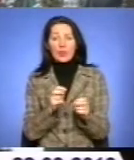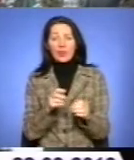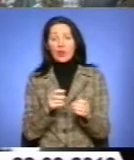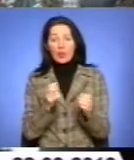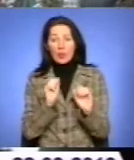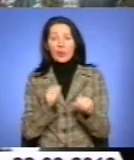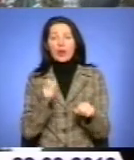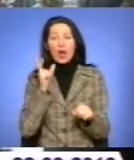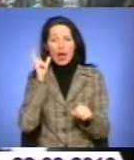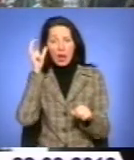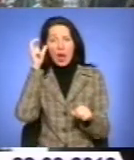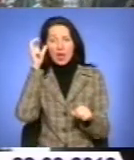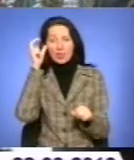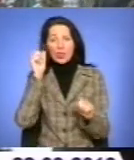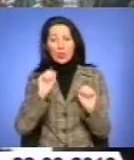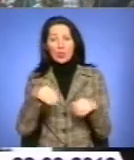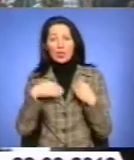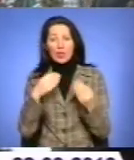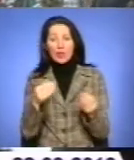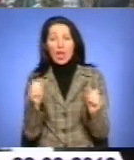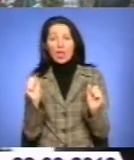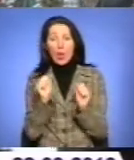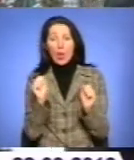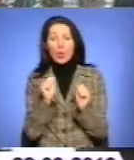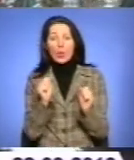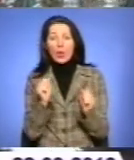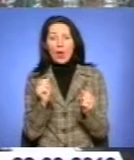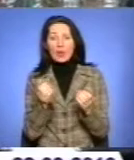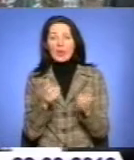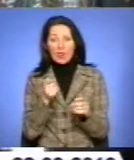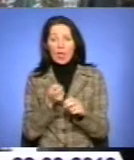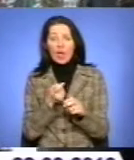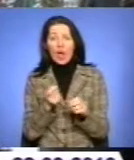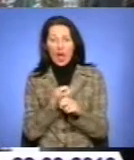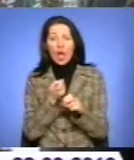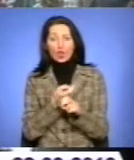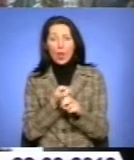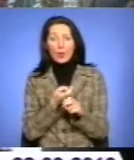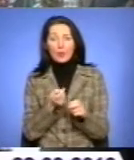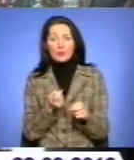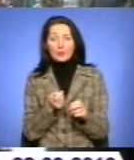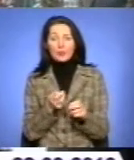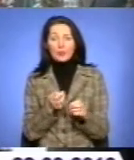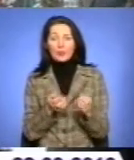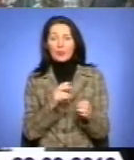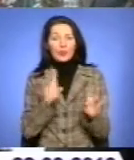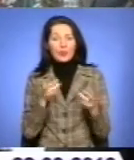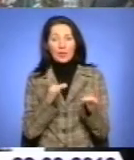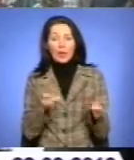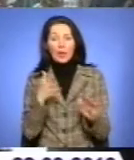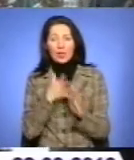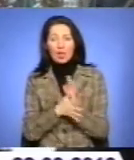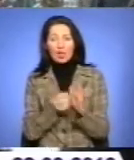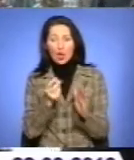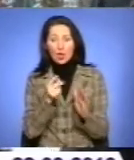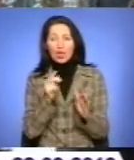каш, можна давати холодну, заморожену, навіть трошки комарину картоплю. Не варто витрачати гроші на ті продукти і давати їм, які